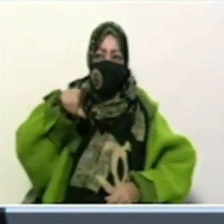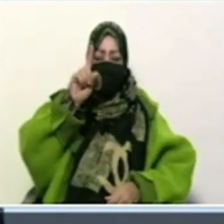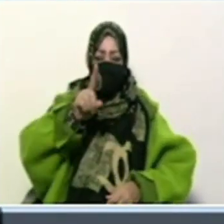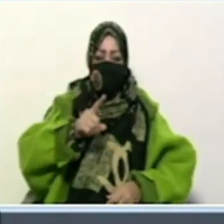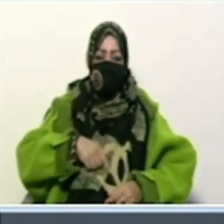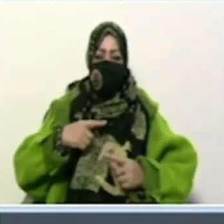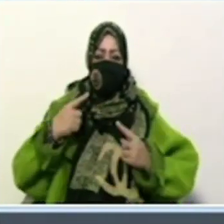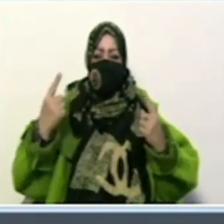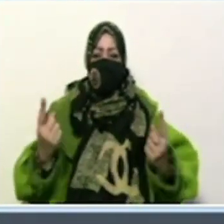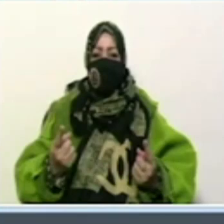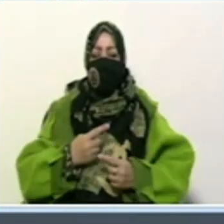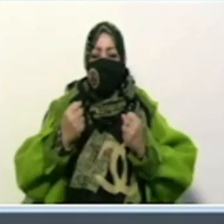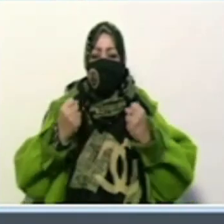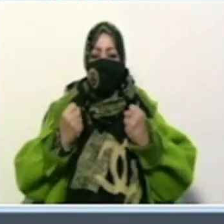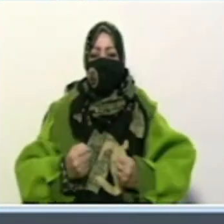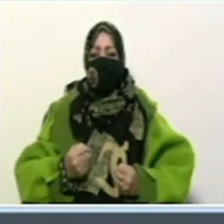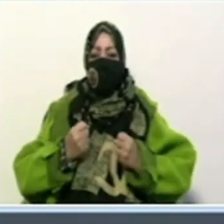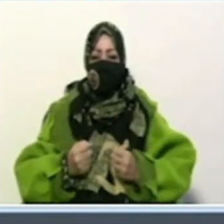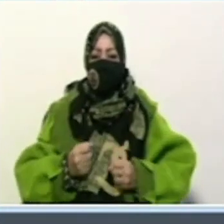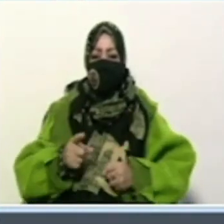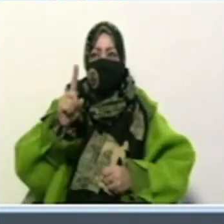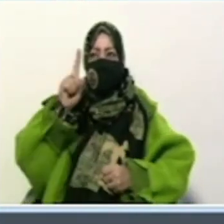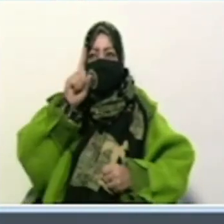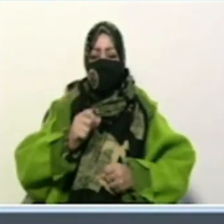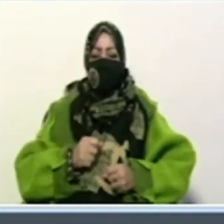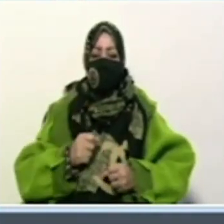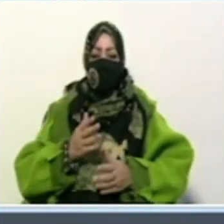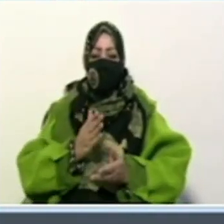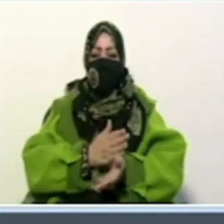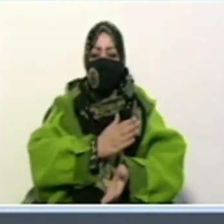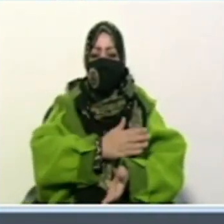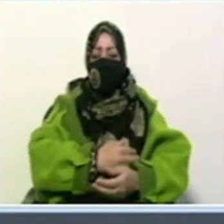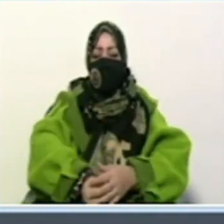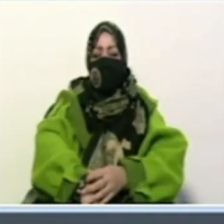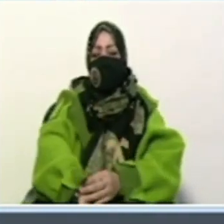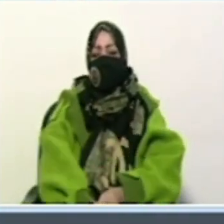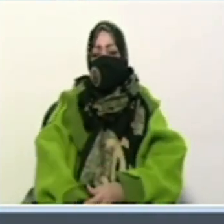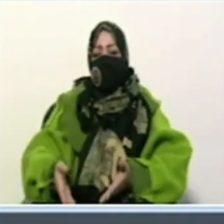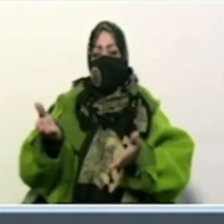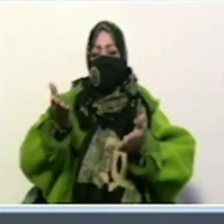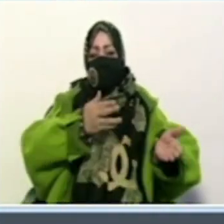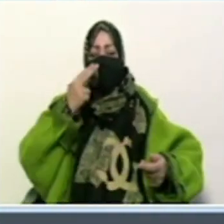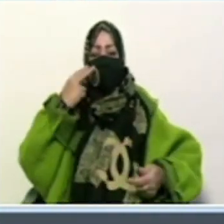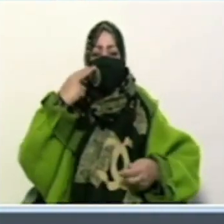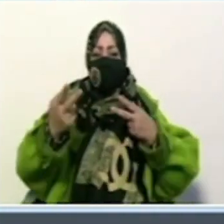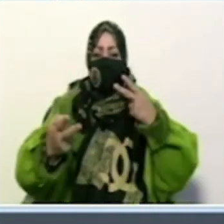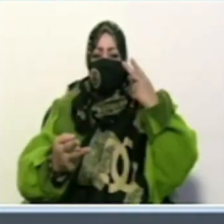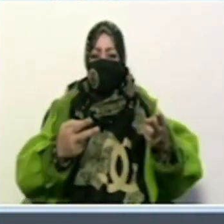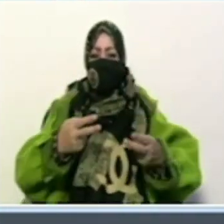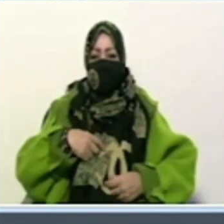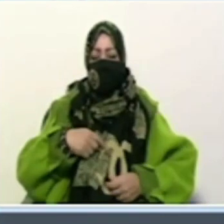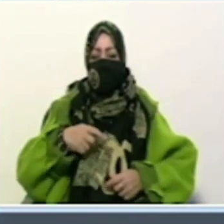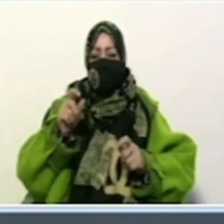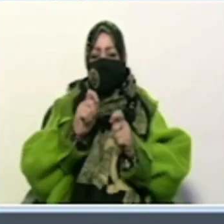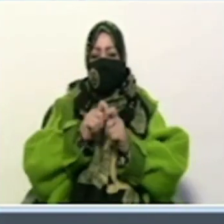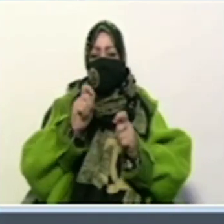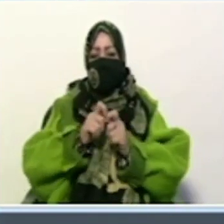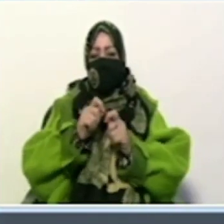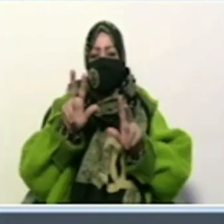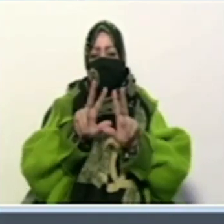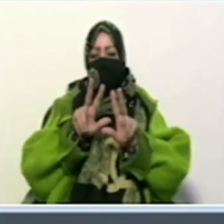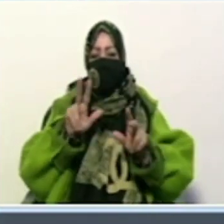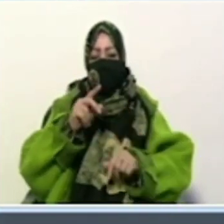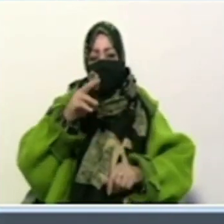لقناة التناصح، السلام عليكم ورحمة الله تعالى وبركاته. أرحب بكم في هذه الحلقة المباشرة من